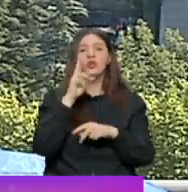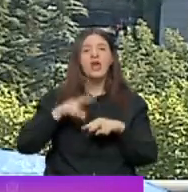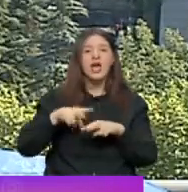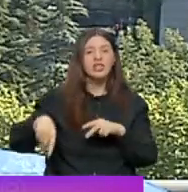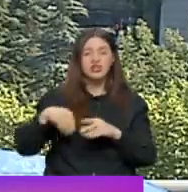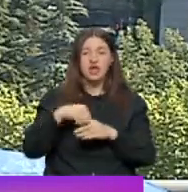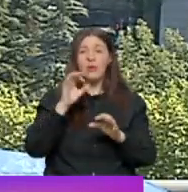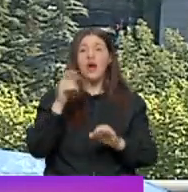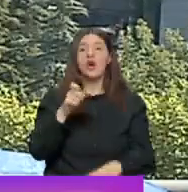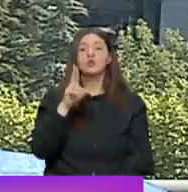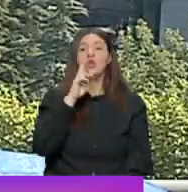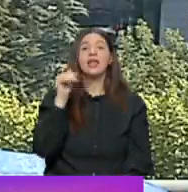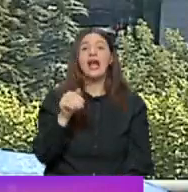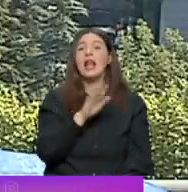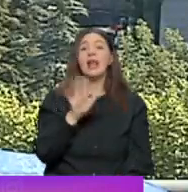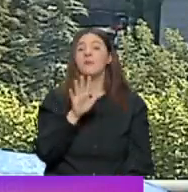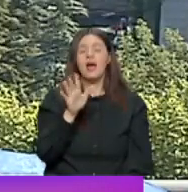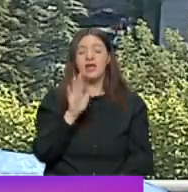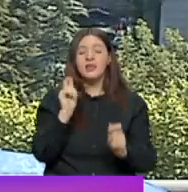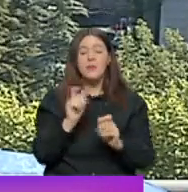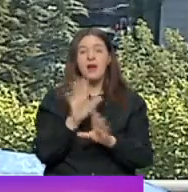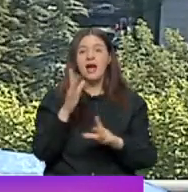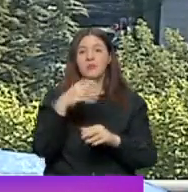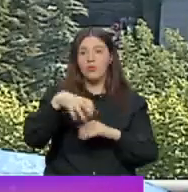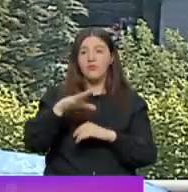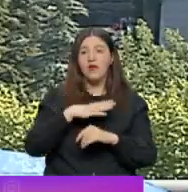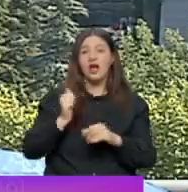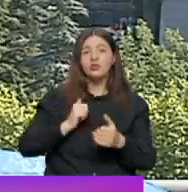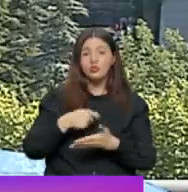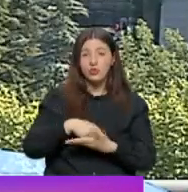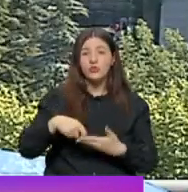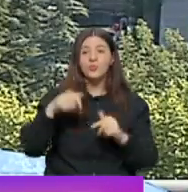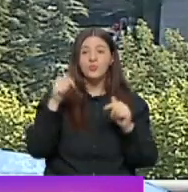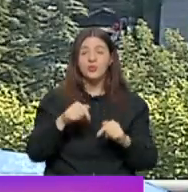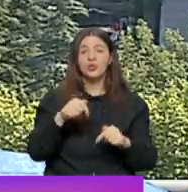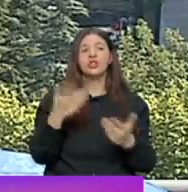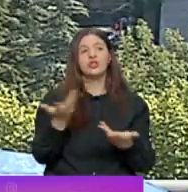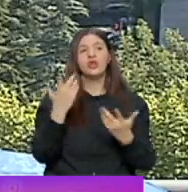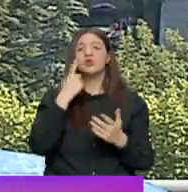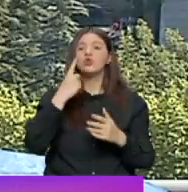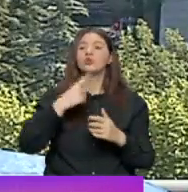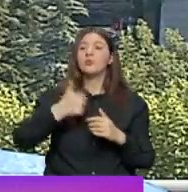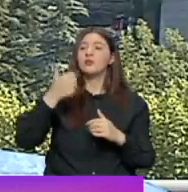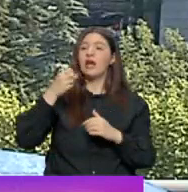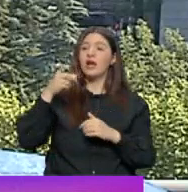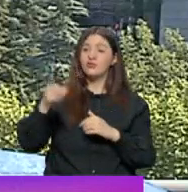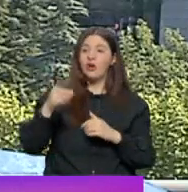hem de ayın sonunu getiremeyen kesimler var. Asgari ücretliler ve bugün işte Cumhurbaşkanı